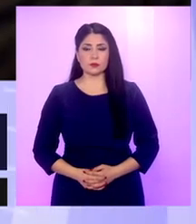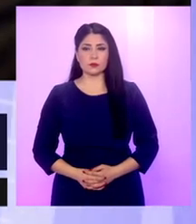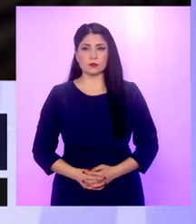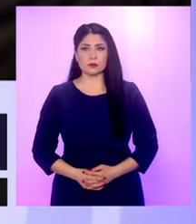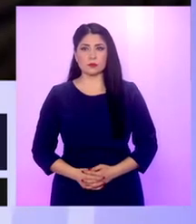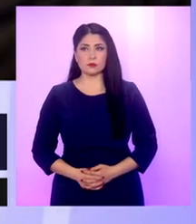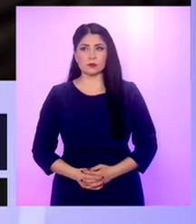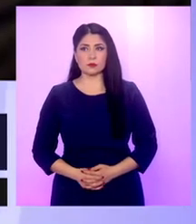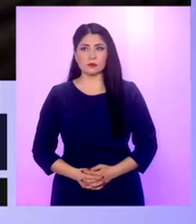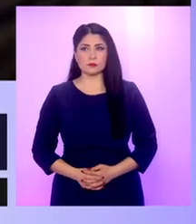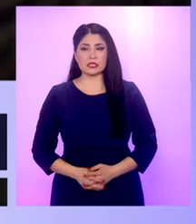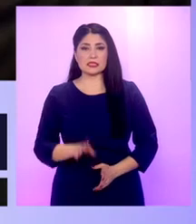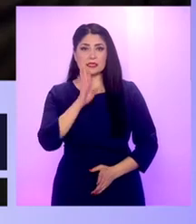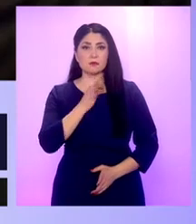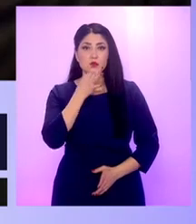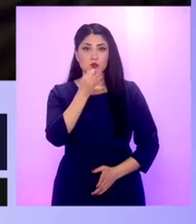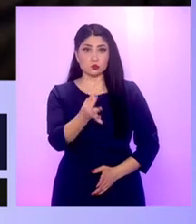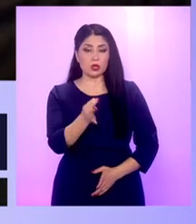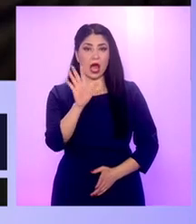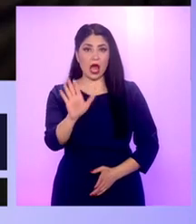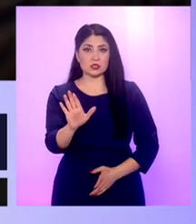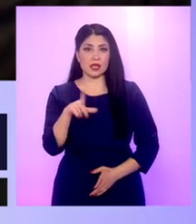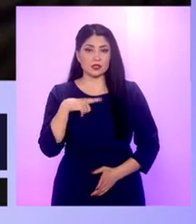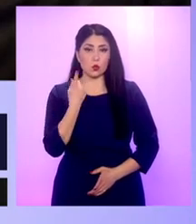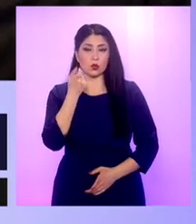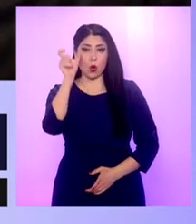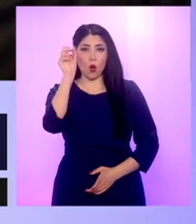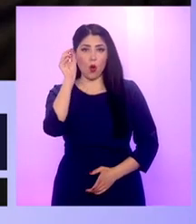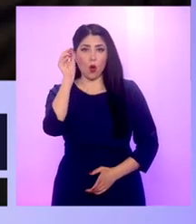dar simplu spus, asta este un prost.